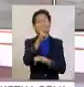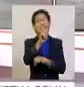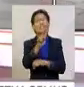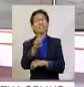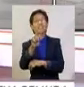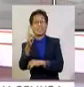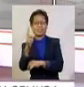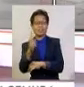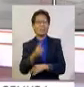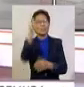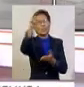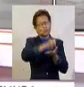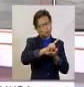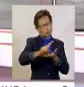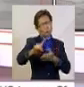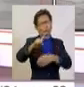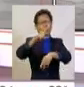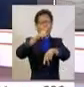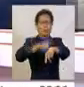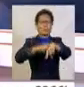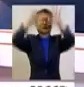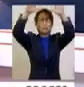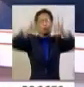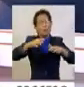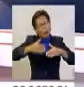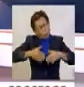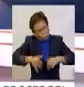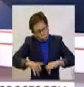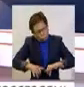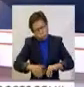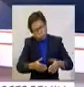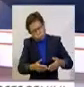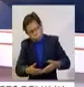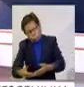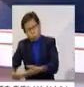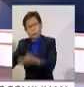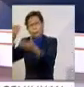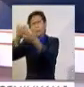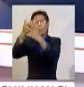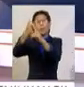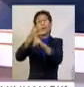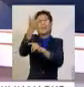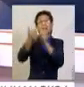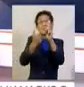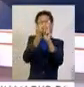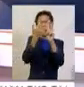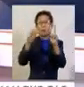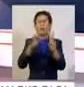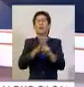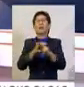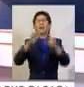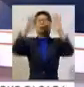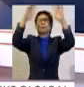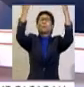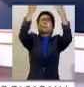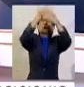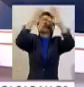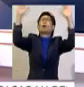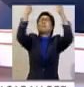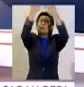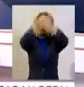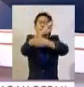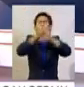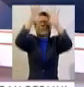Dah seminggu musim tengkujuh yang dijangka berlarutan hingga Mac tahun depan dan pastinya cuaca redup, hujan di mana-mana